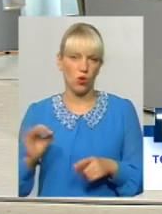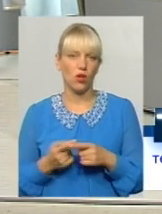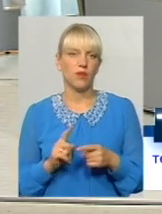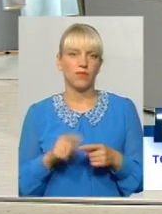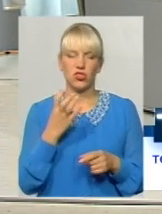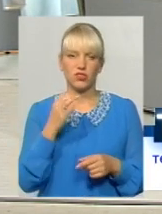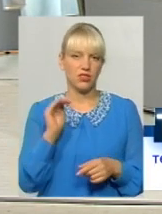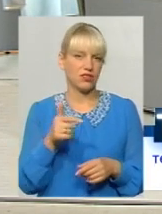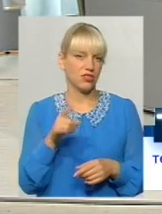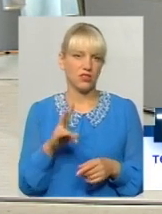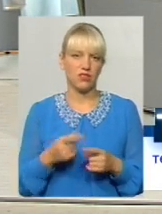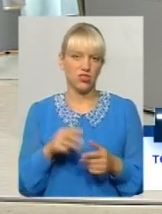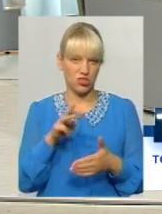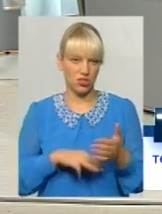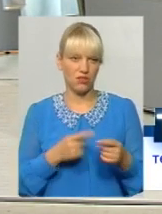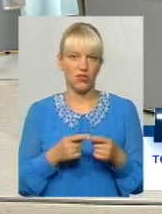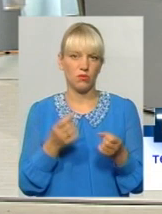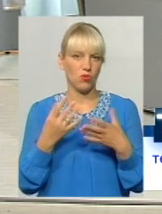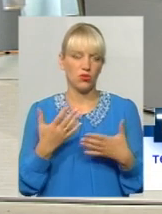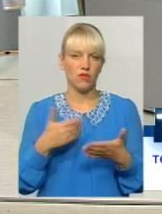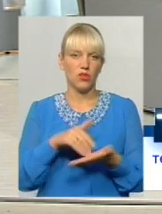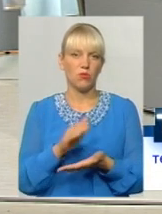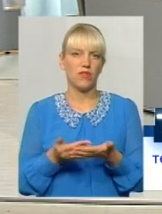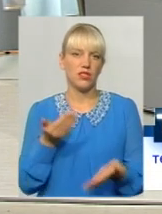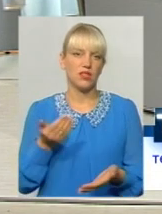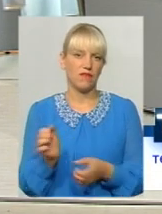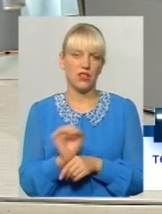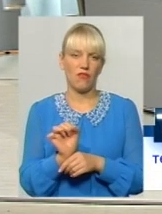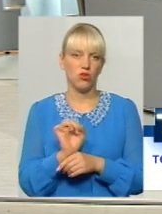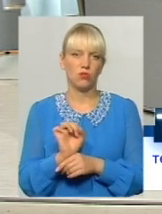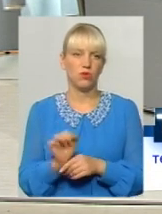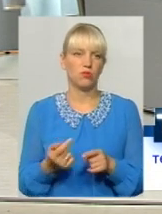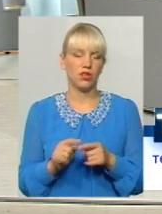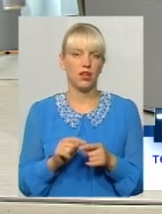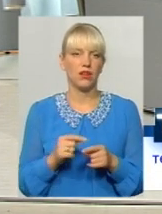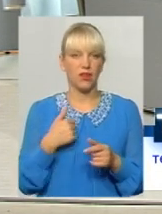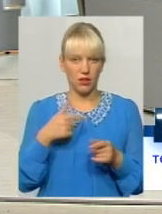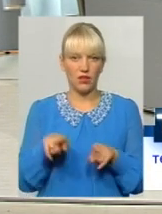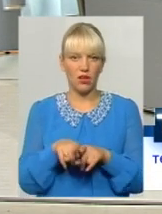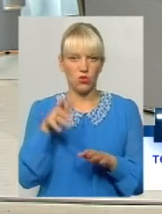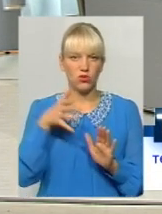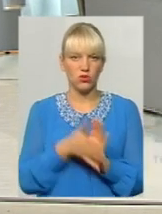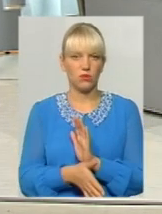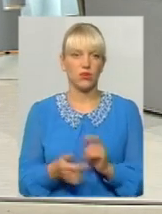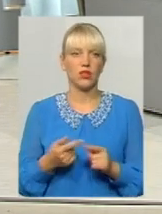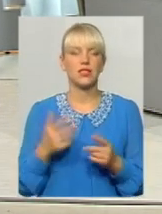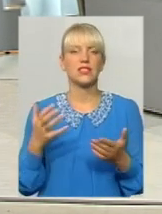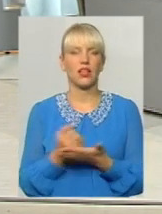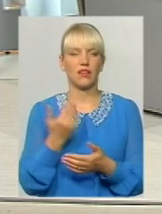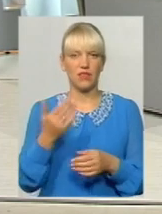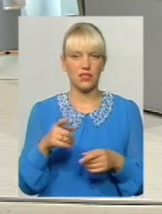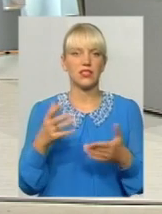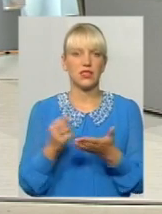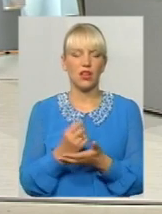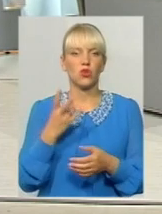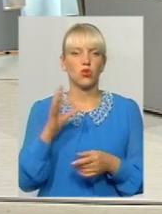тисяч гривень штраф, то простіше вже відмовитись від цього автомобілю. І вас все одно ж не знайдуть, правильно я так розумію? Ні, знайти всіх знайдуть, але такого